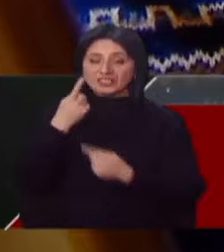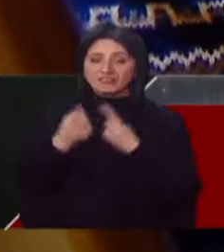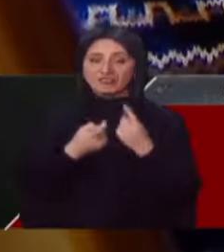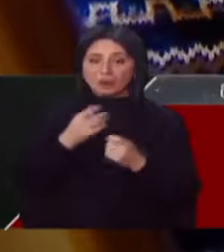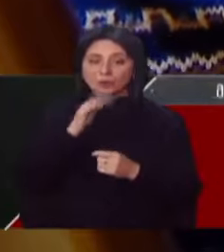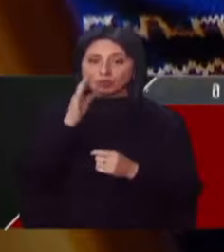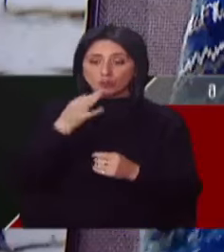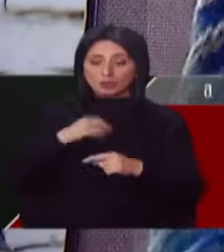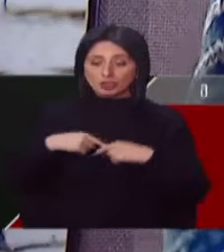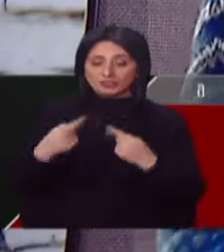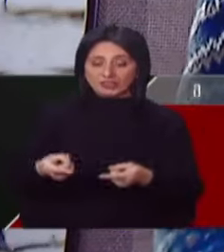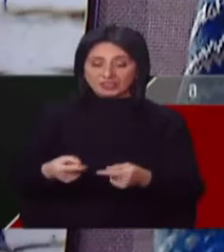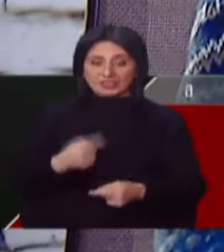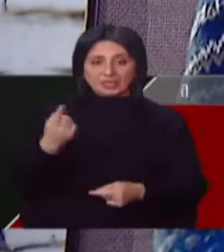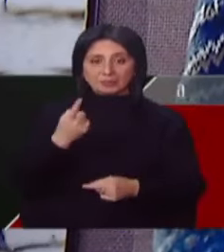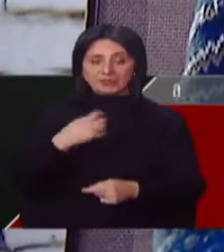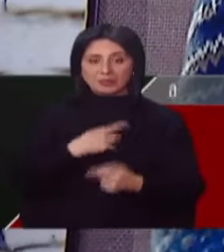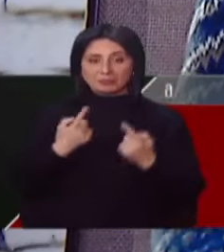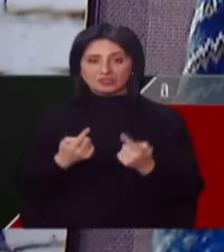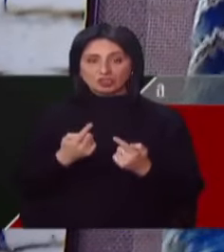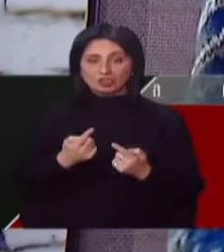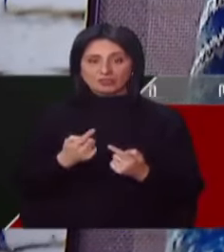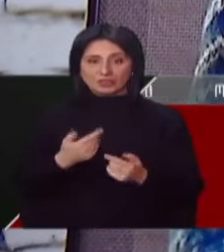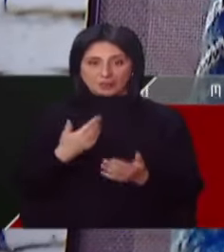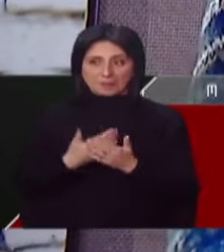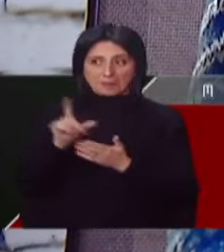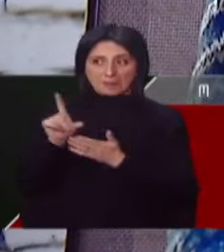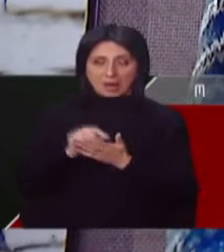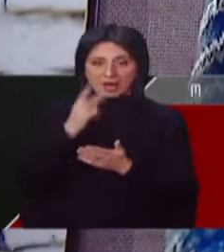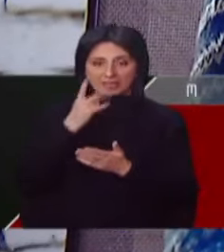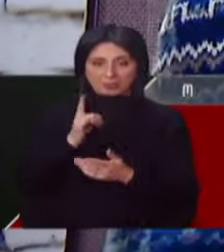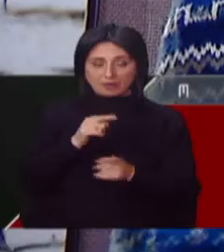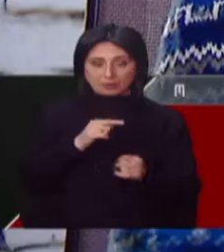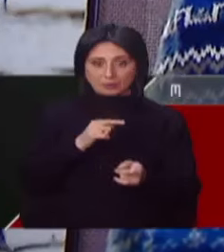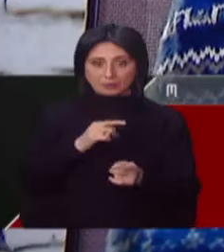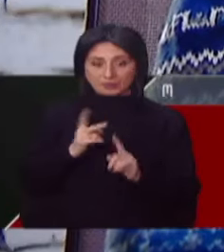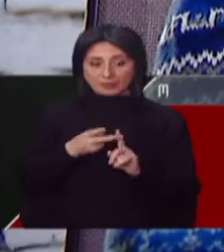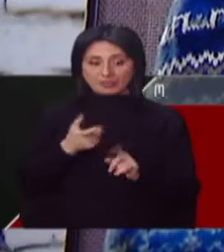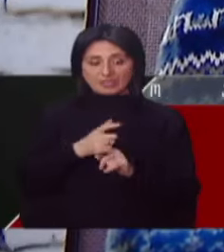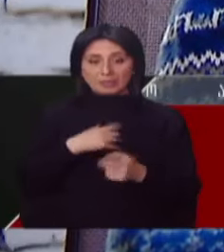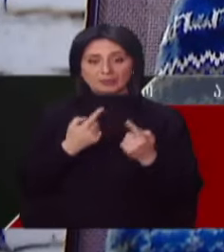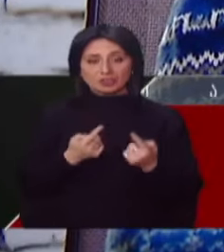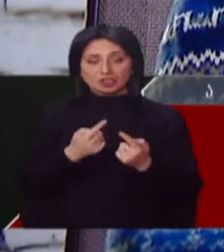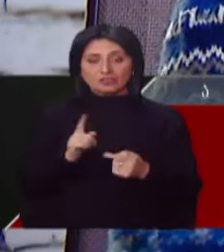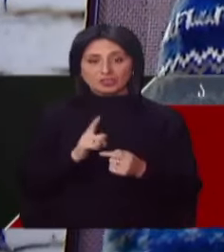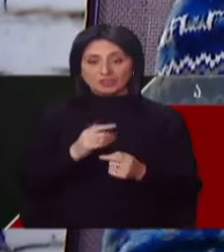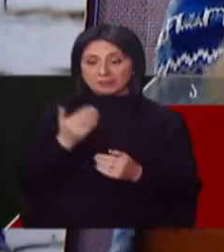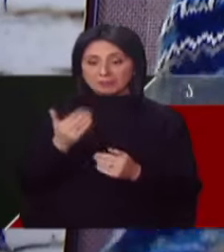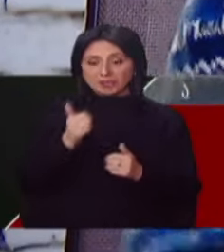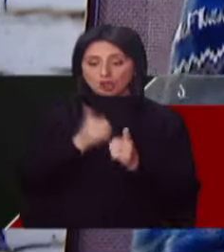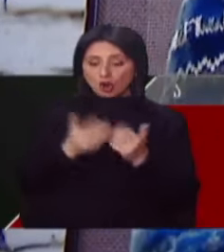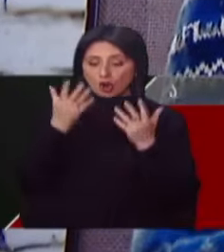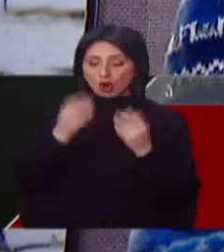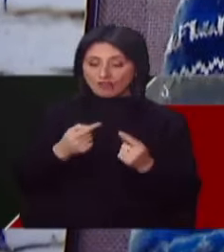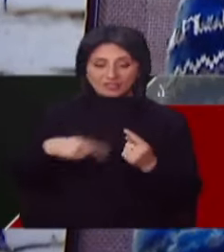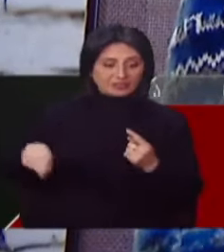ინფორმაციას მშობელი შვილს. პირველი ძალიან მნიშვნელოვანია მაგალითი დაინახოს ბავშვმა. მეორე ძალიან მნიშვნელოვანია, რომ მის